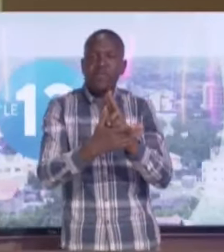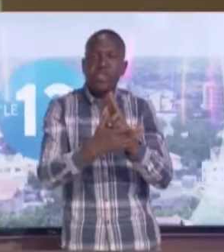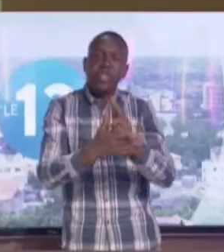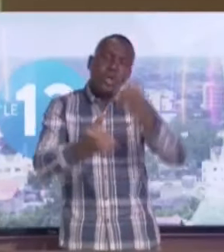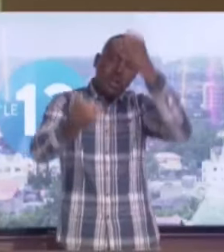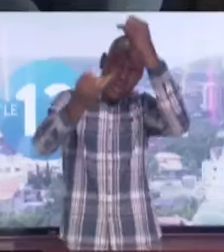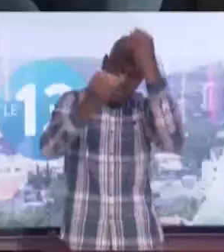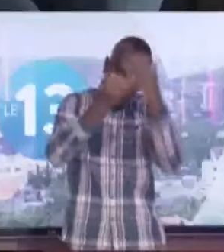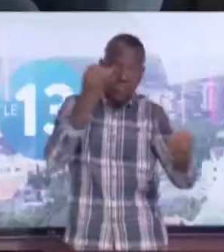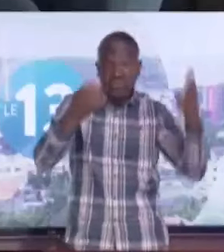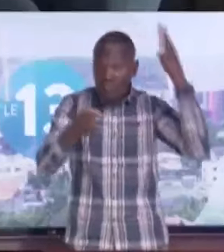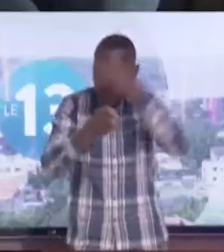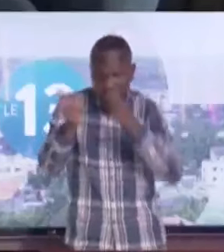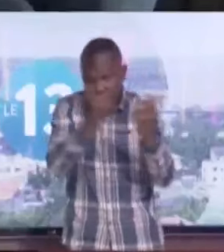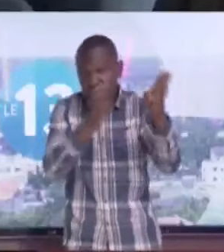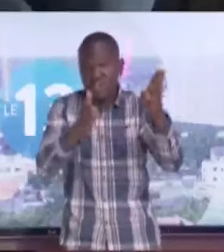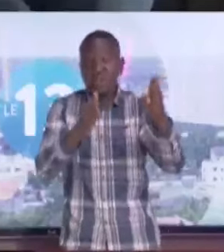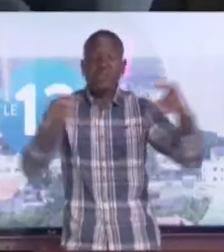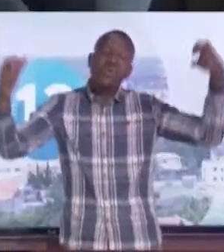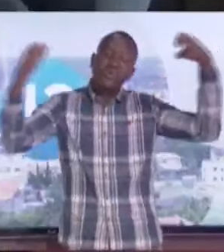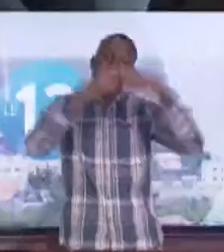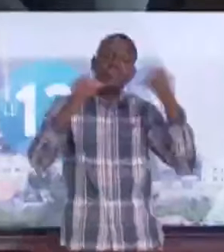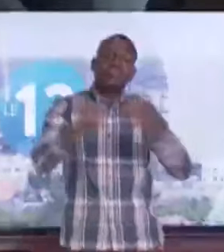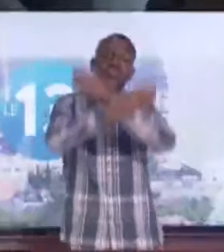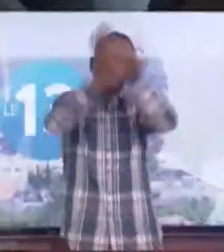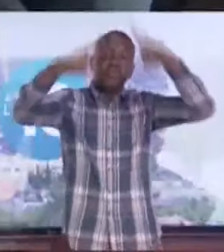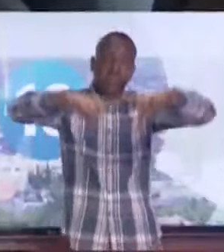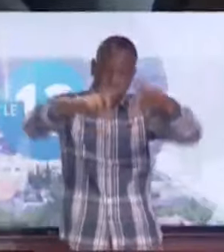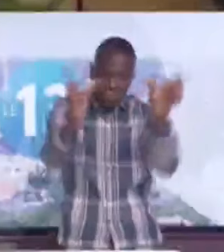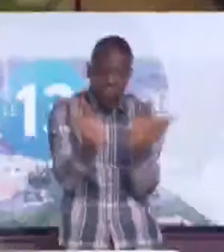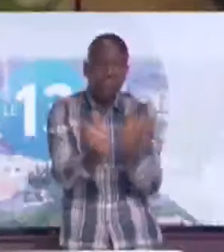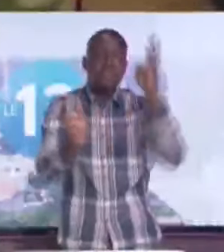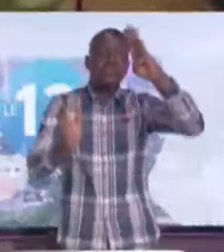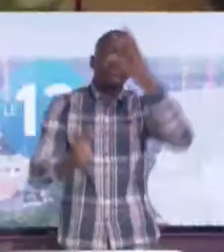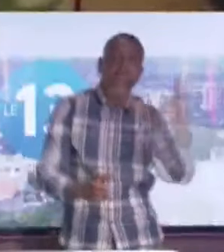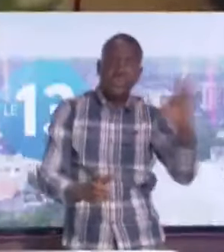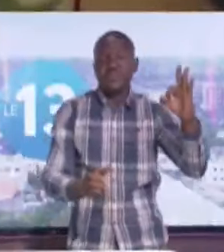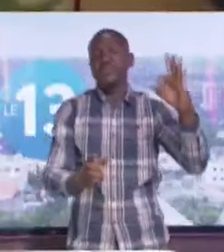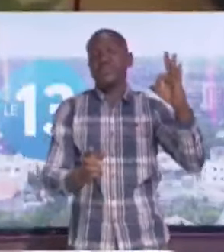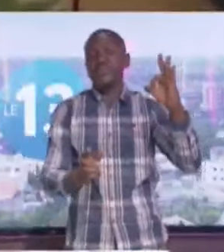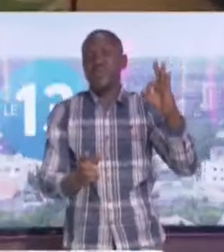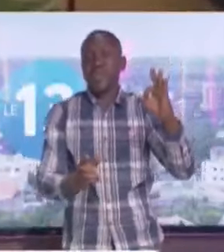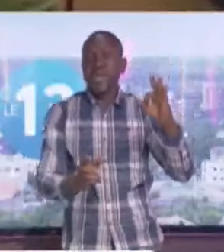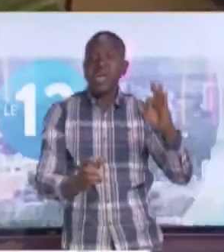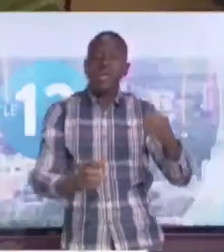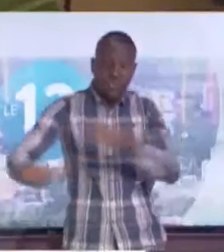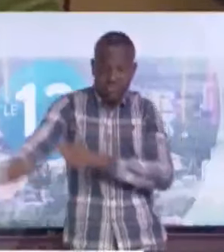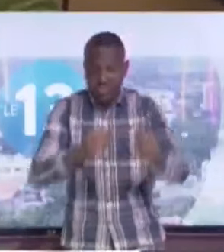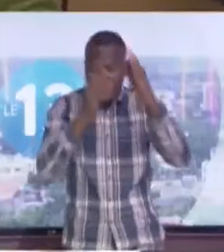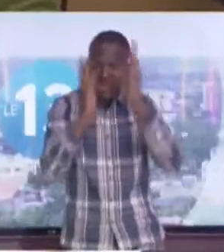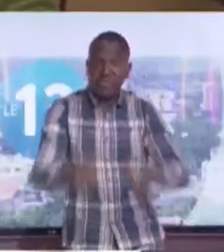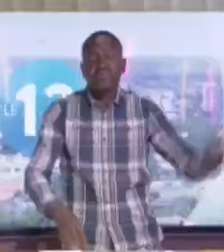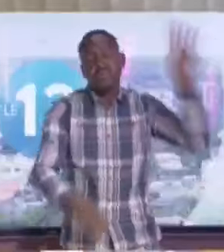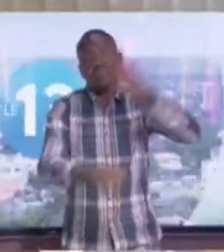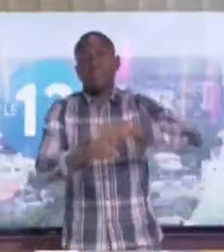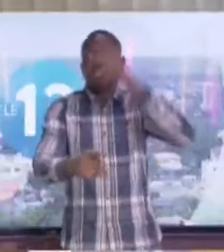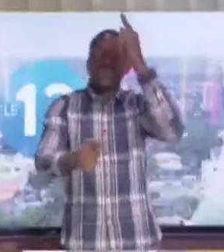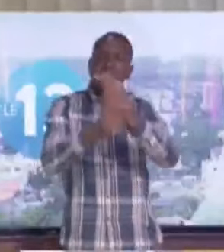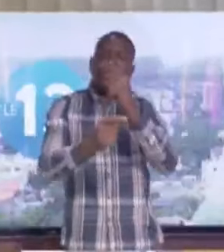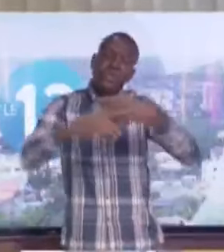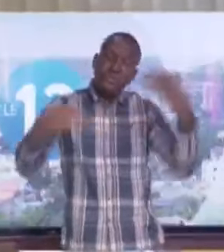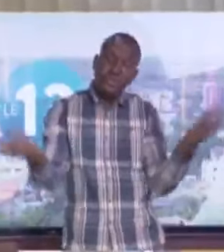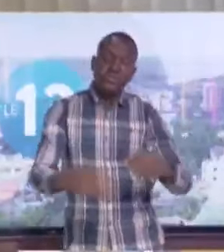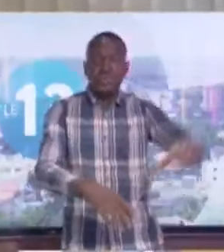Validation de la stratégie d'électrification rurale au Burkina Faso. Les acteurs de mise en œuvre sont ici